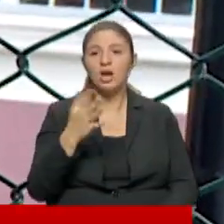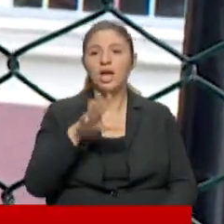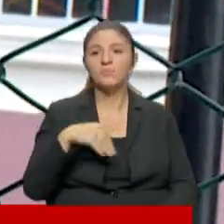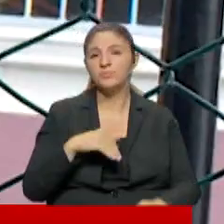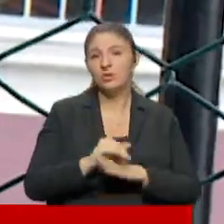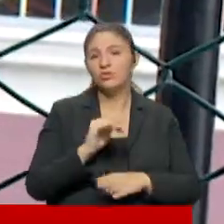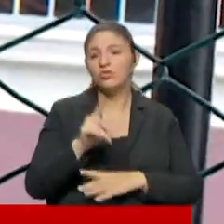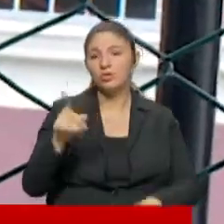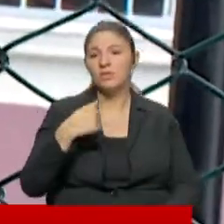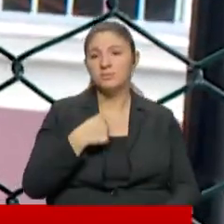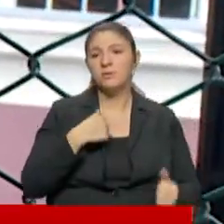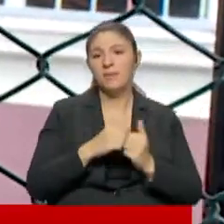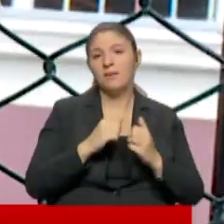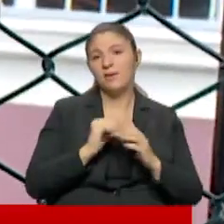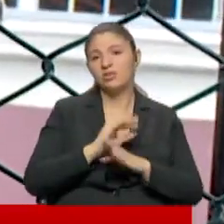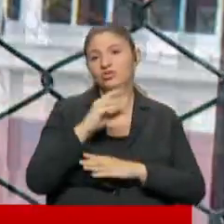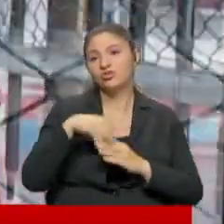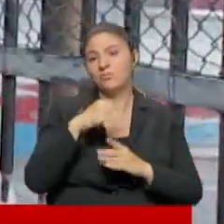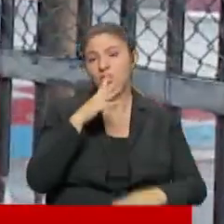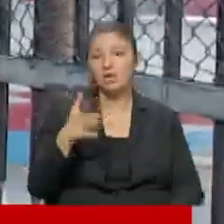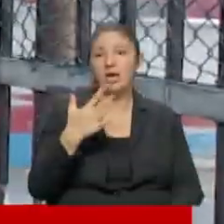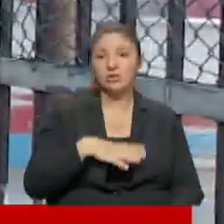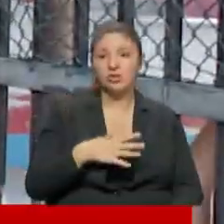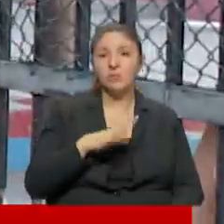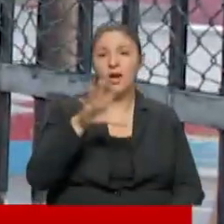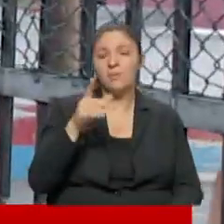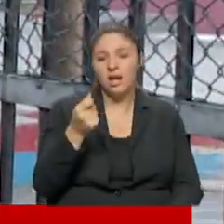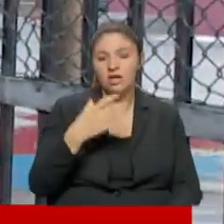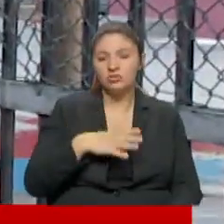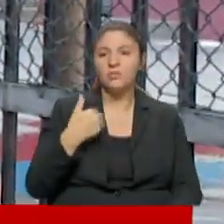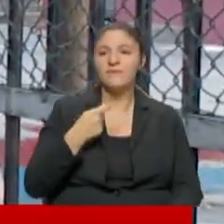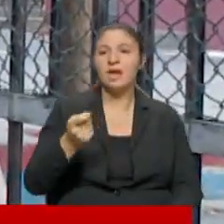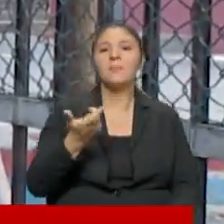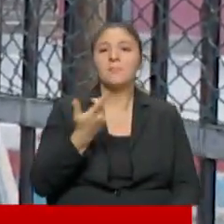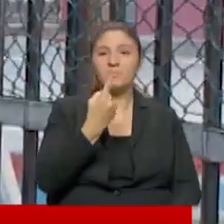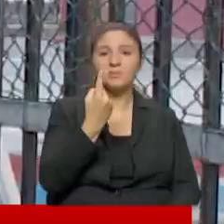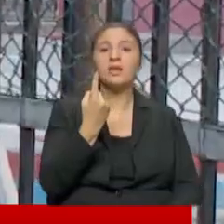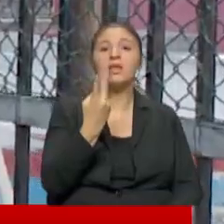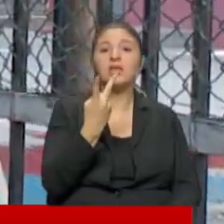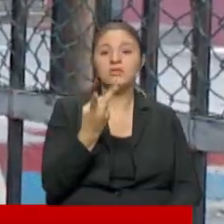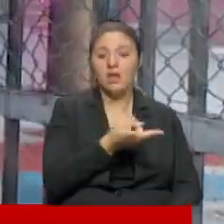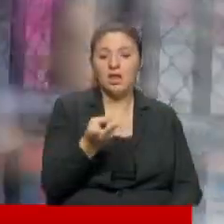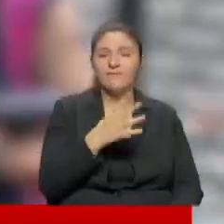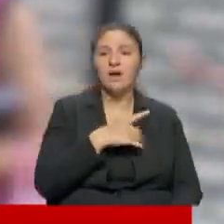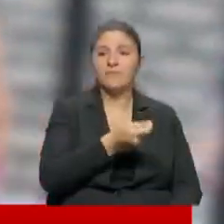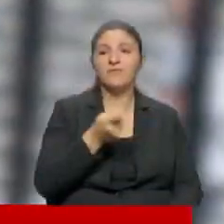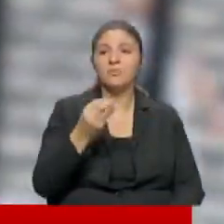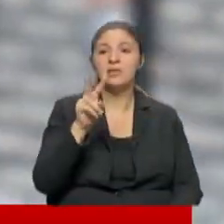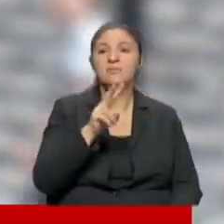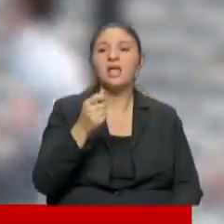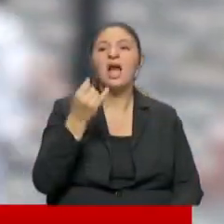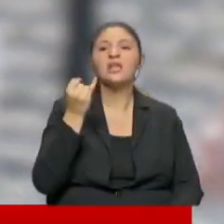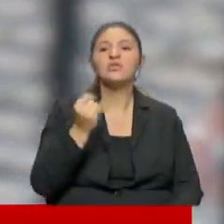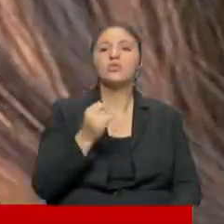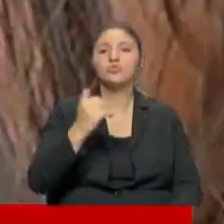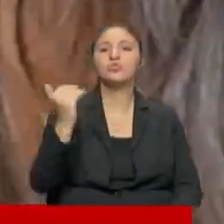hepimiz yaşıyoruz. Onlar da bizimle beraber yaşadığı için biliyorlar. İstiyorlar tabii harçlık. Veremem ama bir tane değil iki tane. İkisini de vermem lazım. 20 lira at en